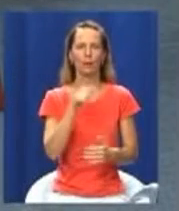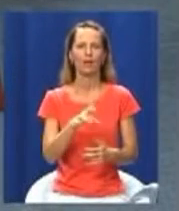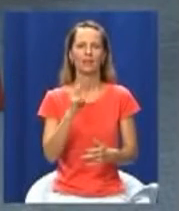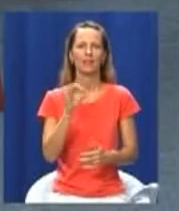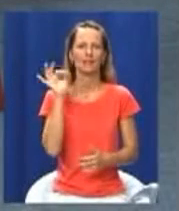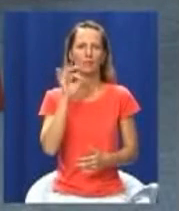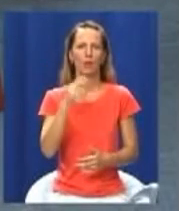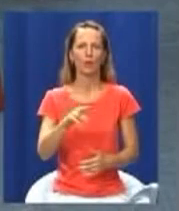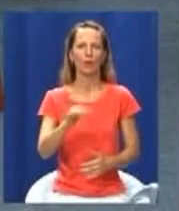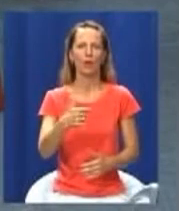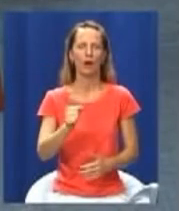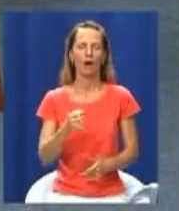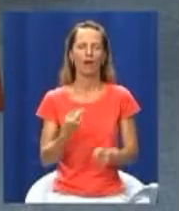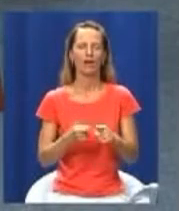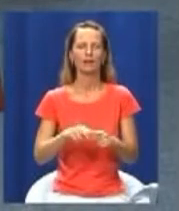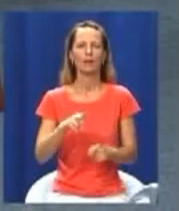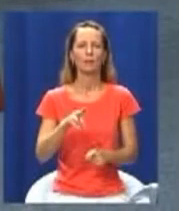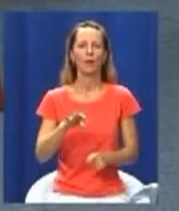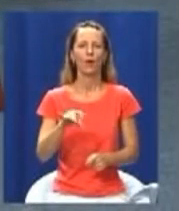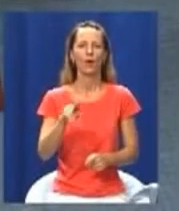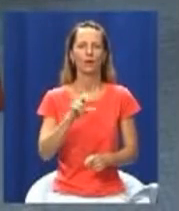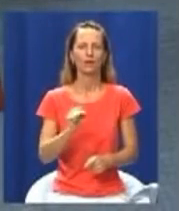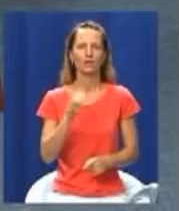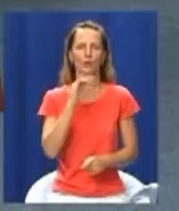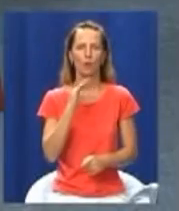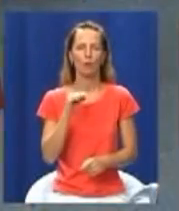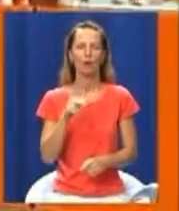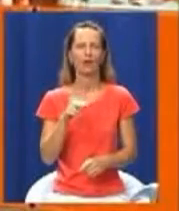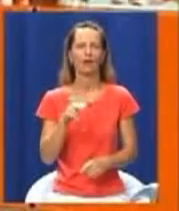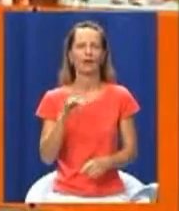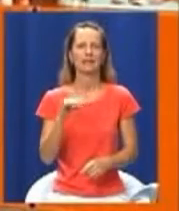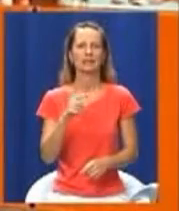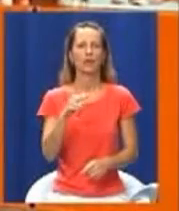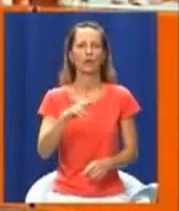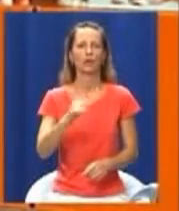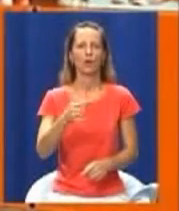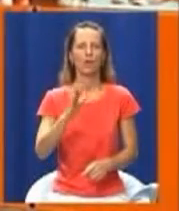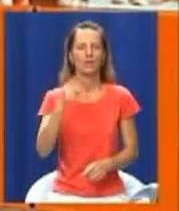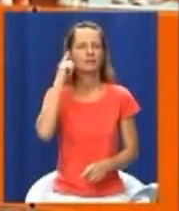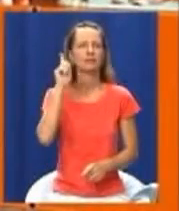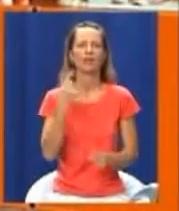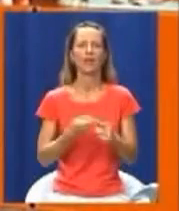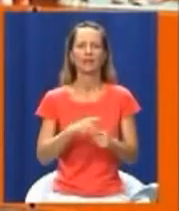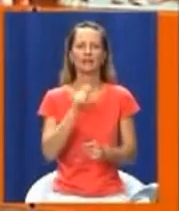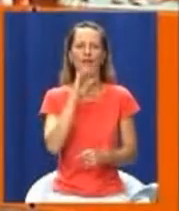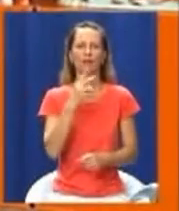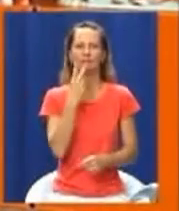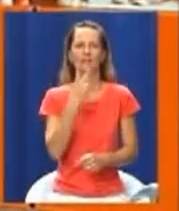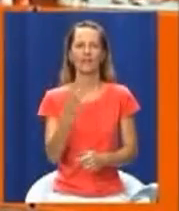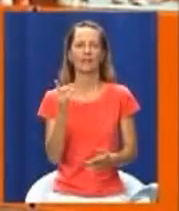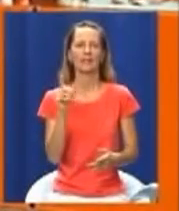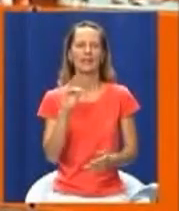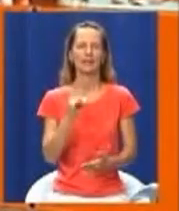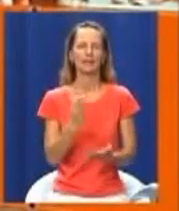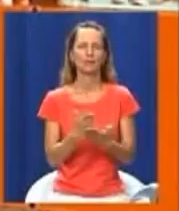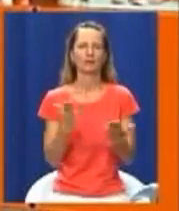німецького дога. Це порода собак групи догів, якщо вам це щось каже. Ти знаєш, до речі, що це за цуцик і як він взагалі виглядає, чи має якісь там